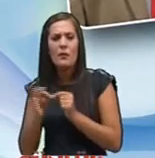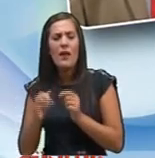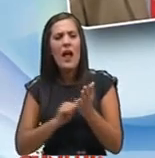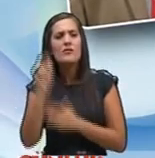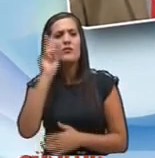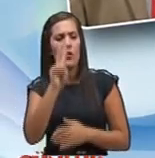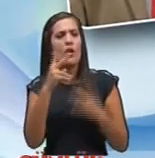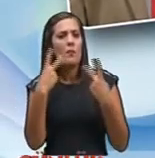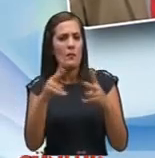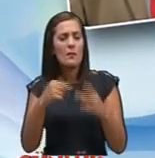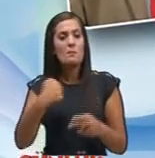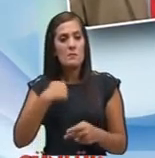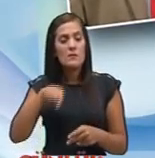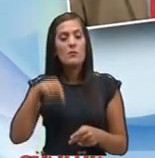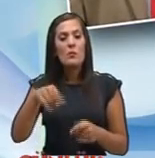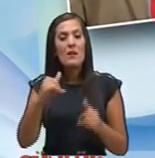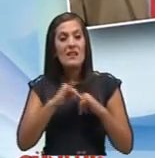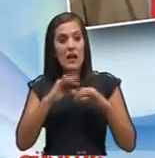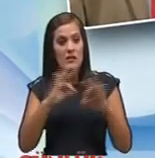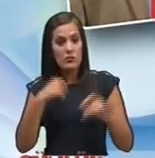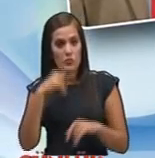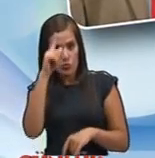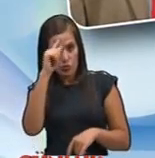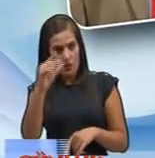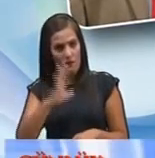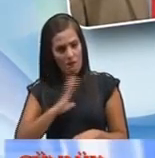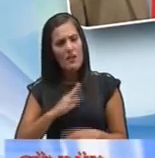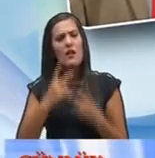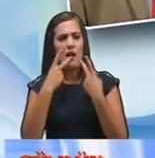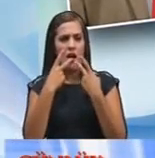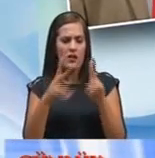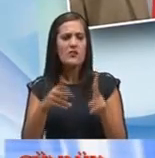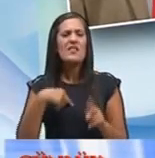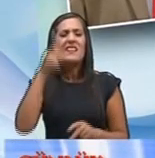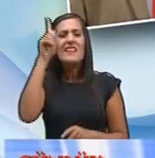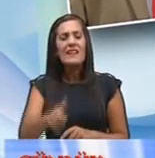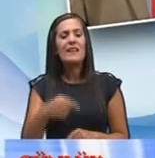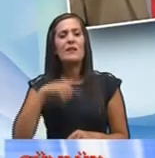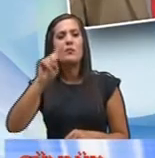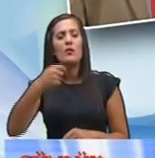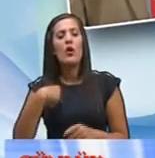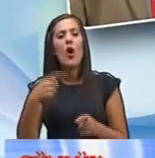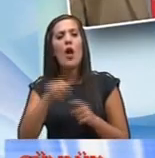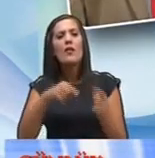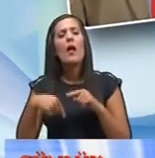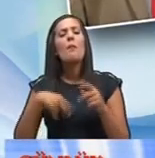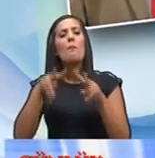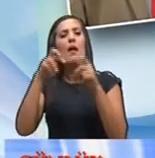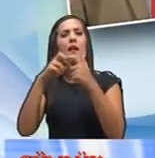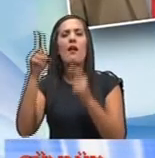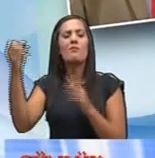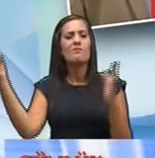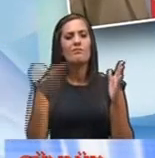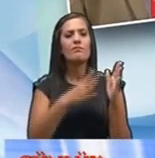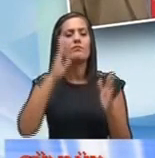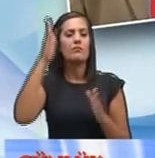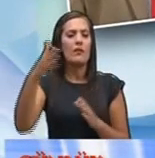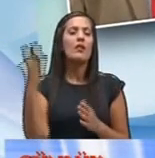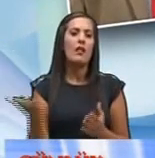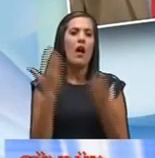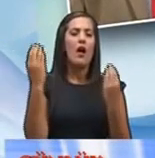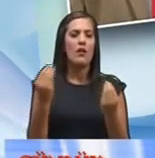kadar biz de hani böyle bir rahatsızlıktan şüpheleniyorsak açıkçası ilk tercih edeceğimiz yöntem bu oluyor. Tabii